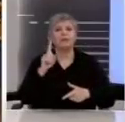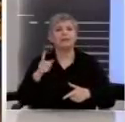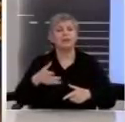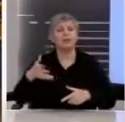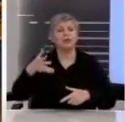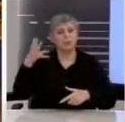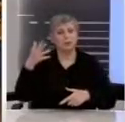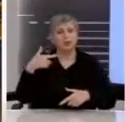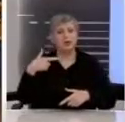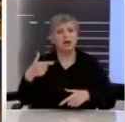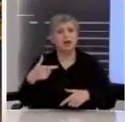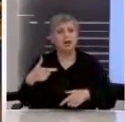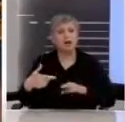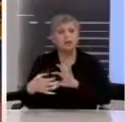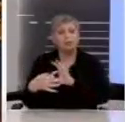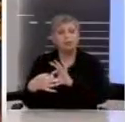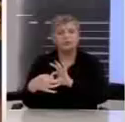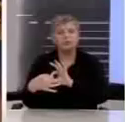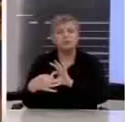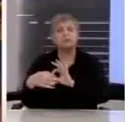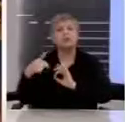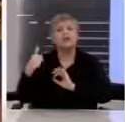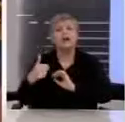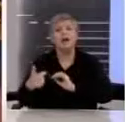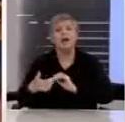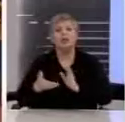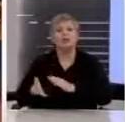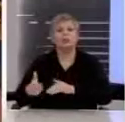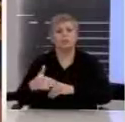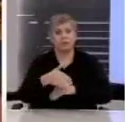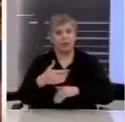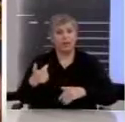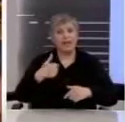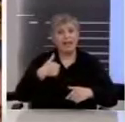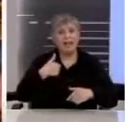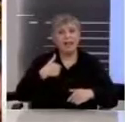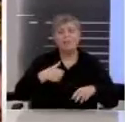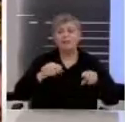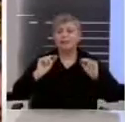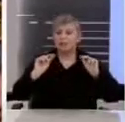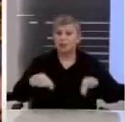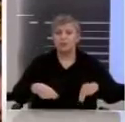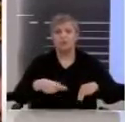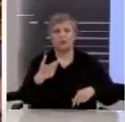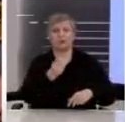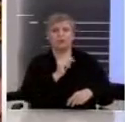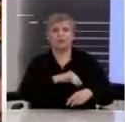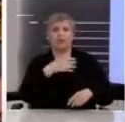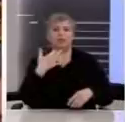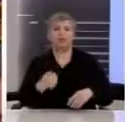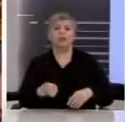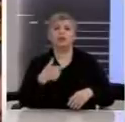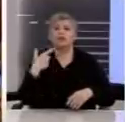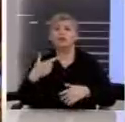δουλεύουν για συγκεκριμένους ενδιάμεσους, ενώ εμείς κλείνουμε συμφωνίες υποφελείς για το ελληνικό δημόσιο με τους επίσημα